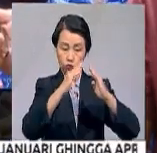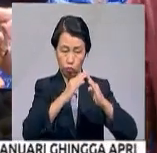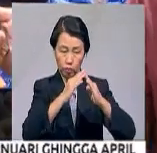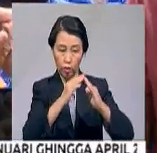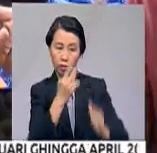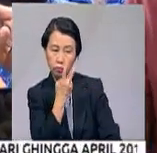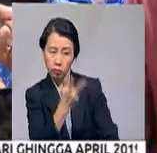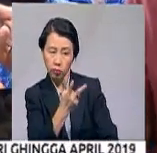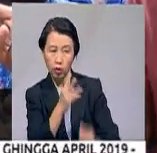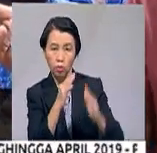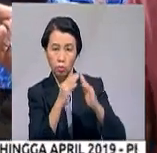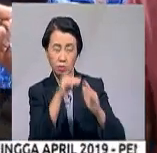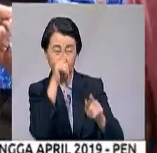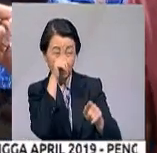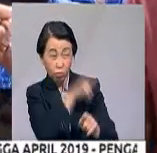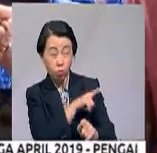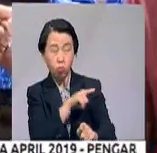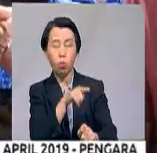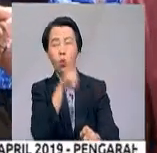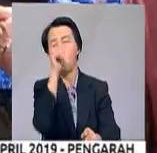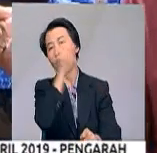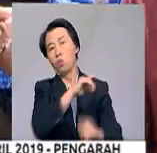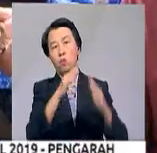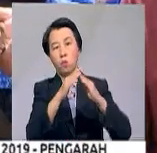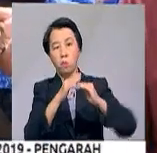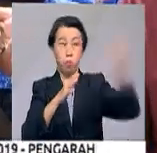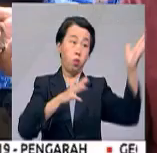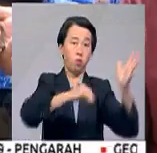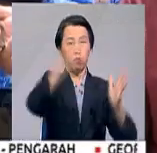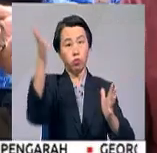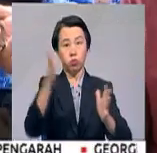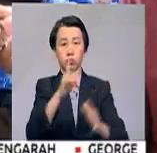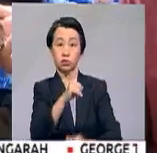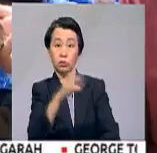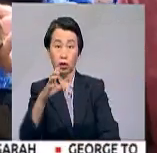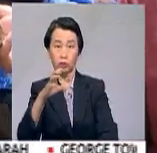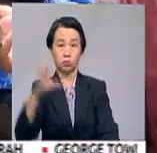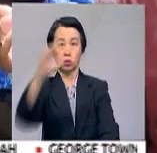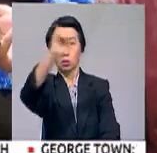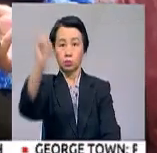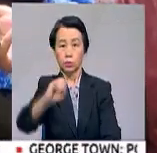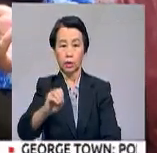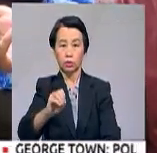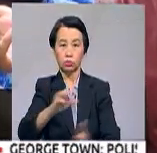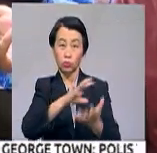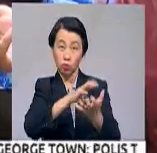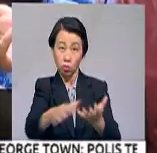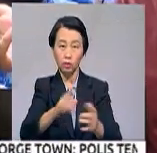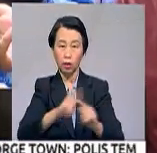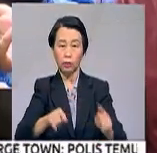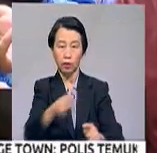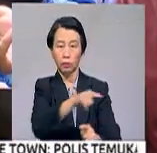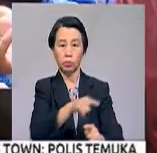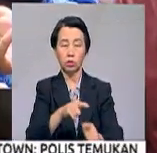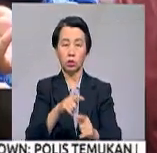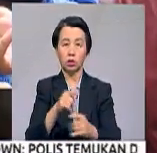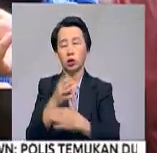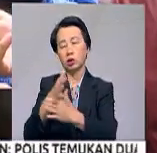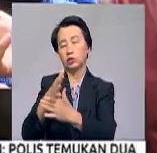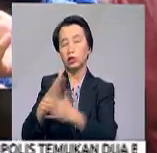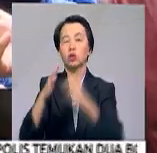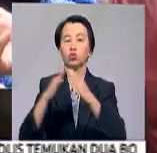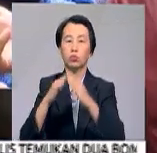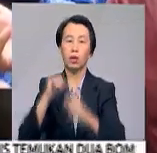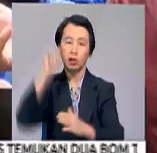nampak agak kritikal lah, boleh dikatakan 100%. Tapi mereka hanya menumpang di rumah saudara mara lah